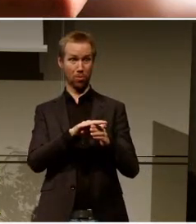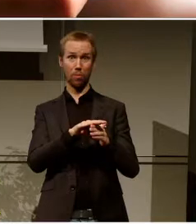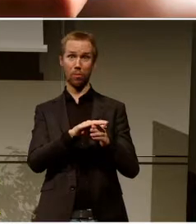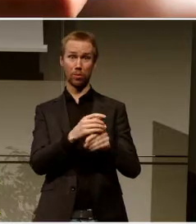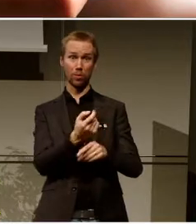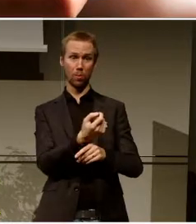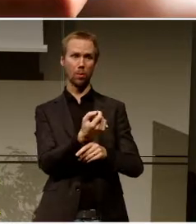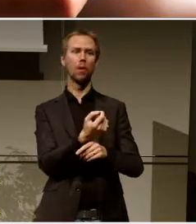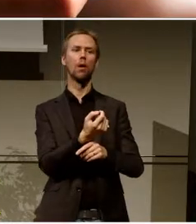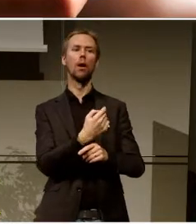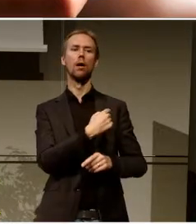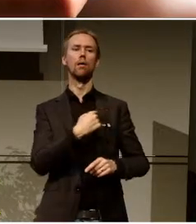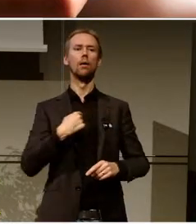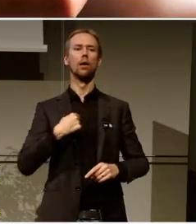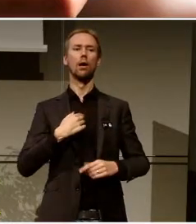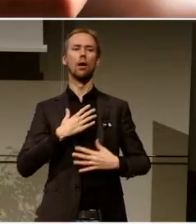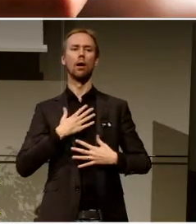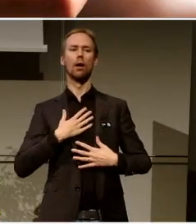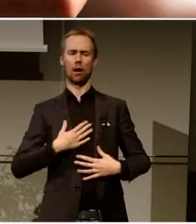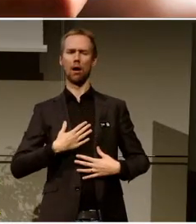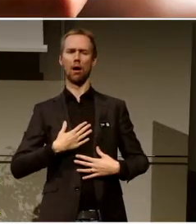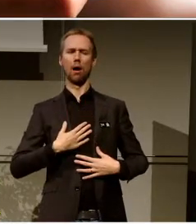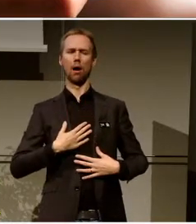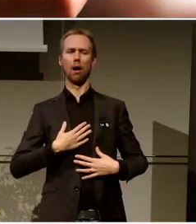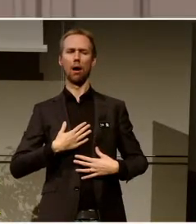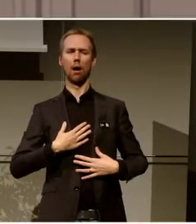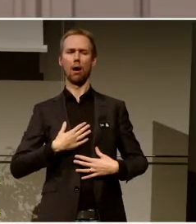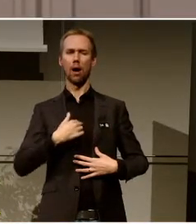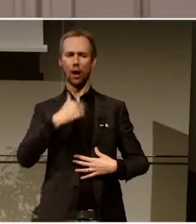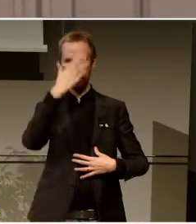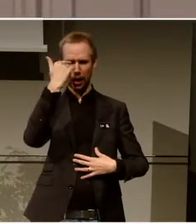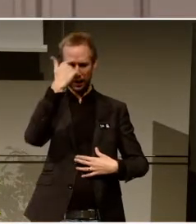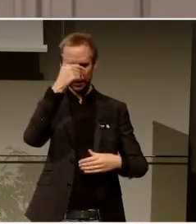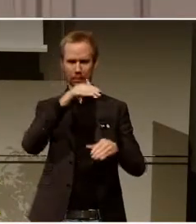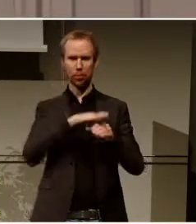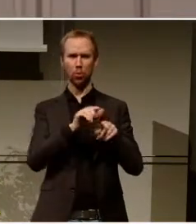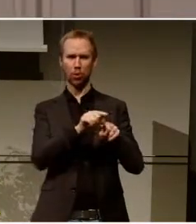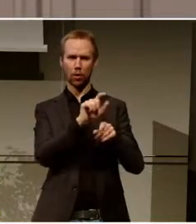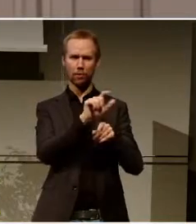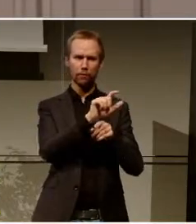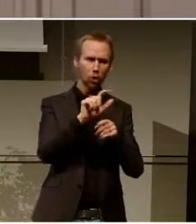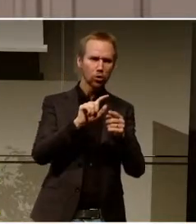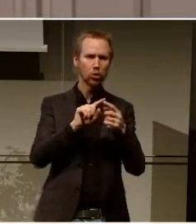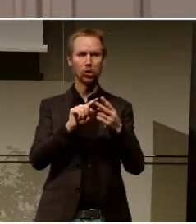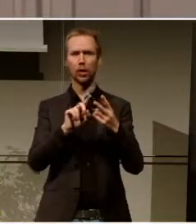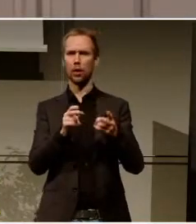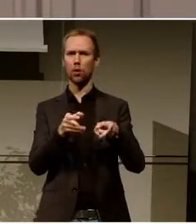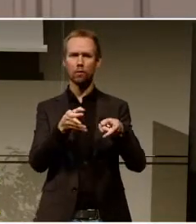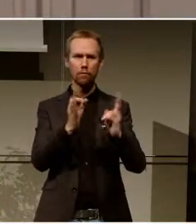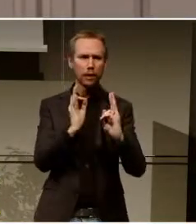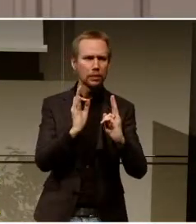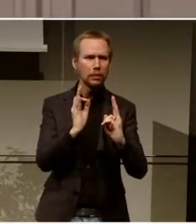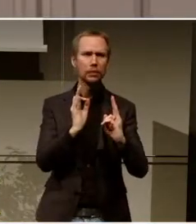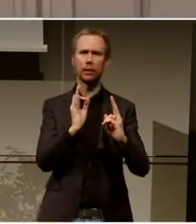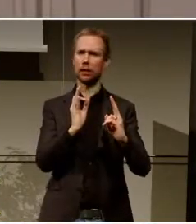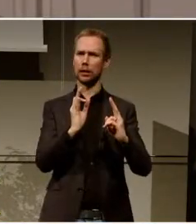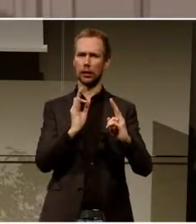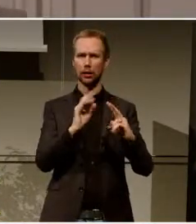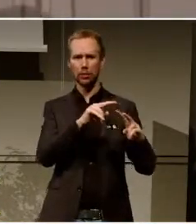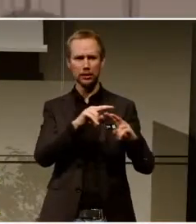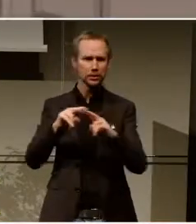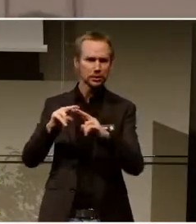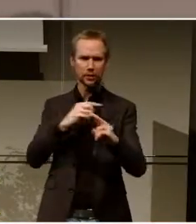uppleva att vi kan lita på de företag eller offentliga organisationer som vi stöter på i olika sammanhang när vi är på nätet. Det